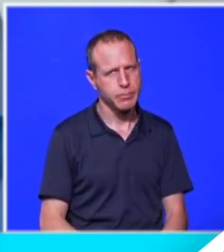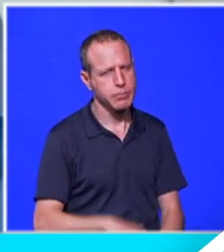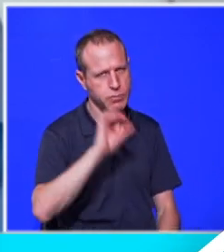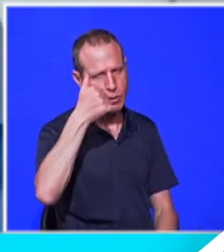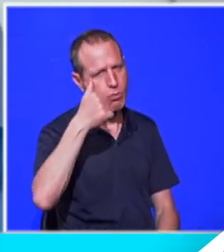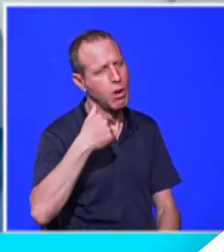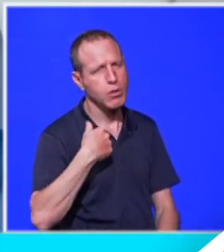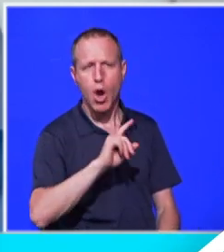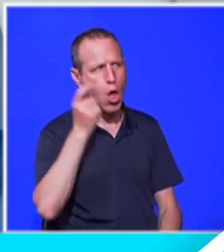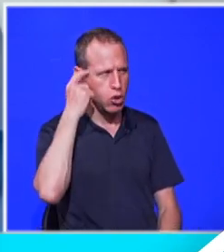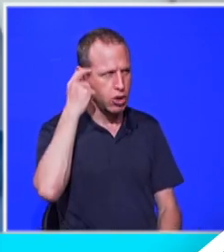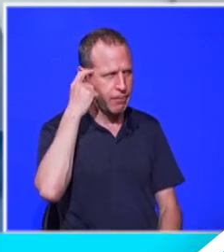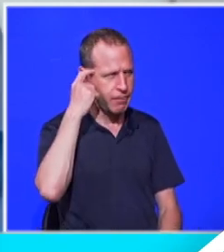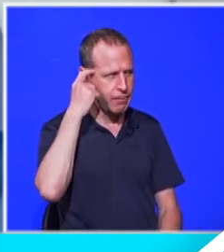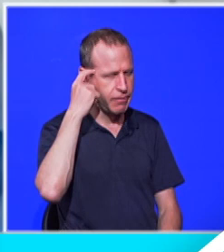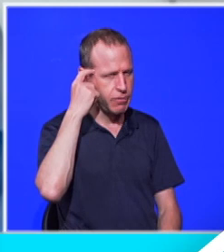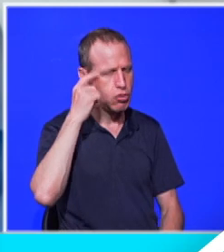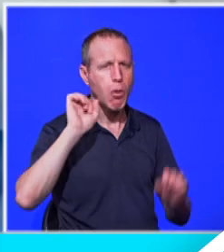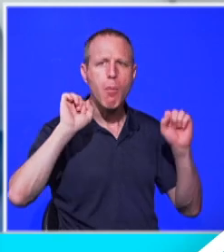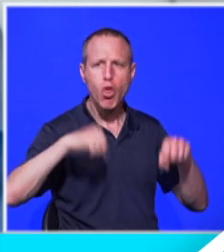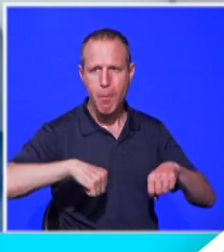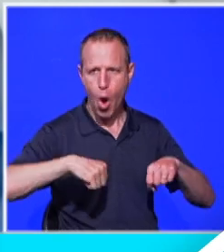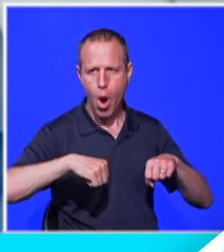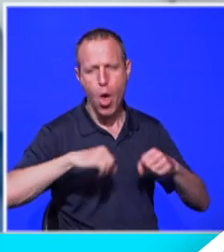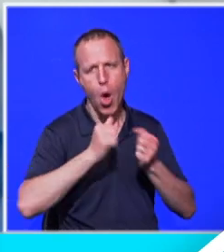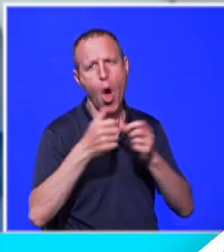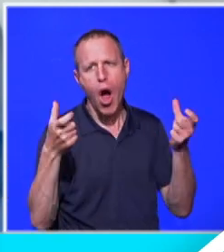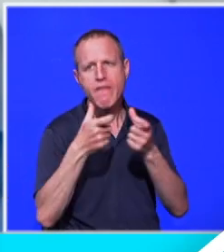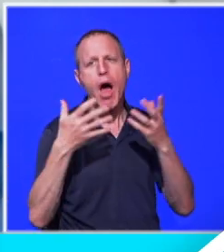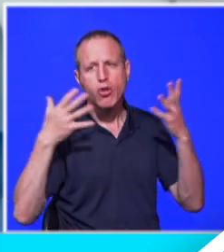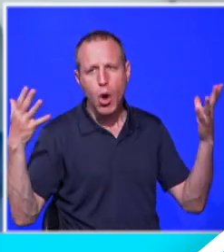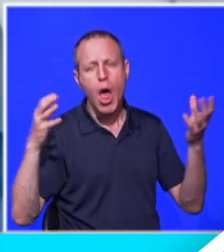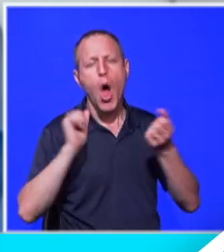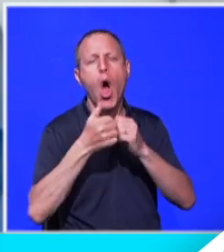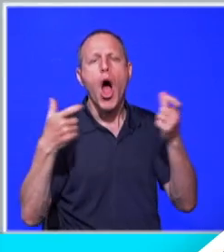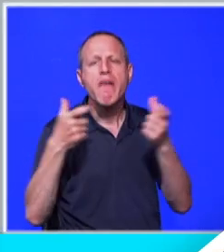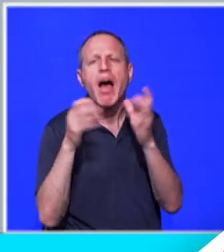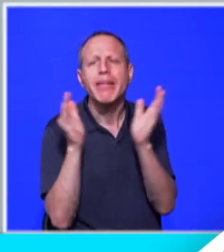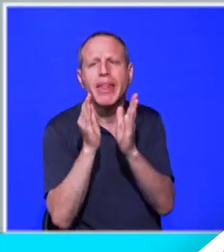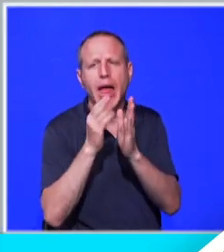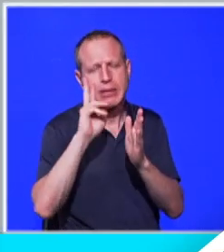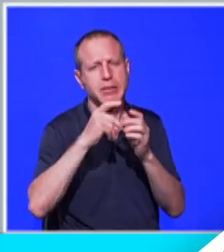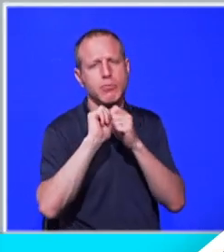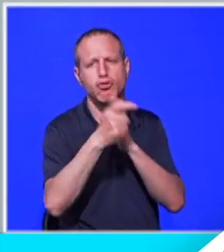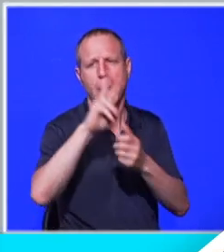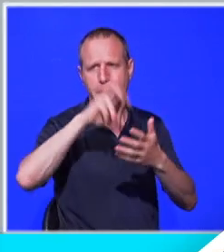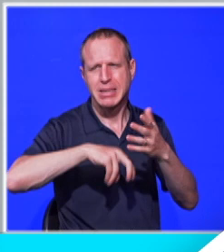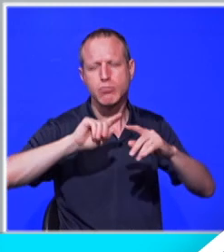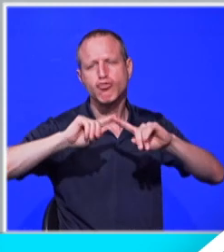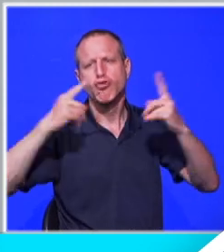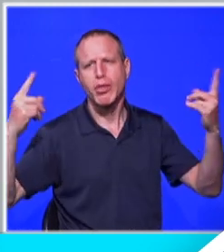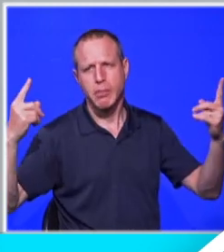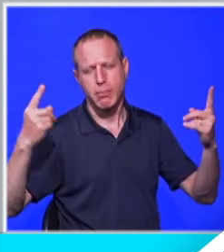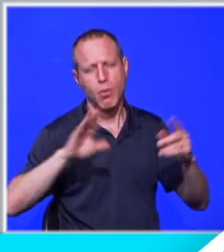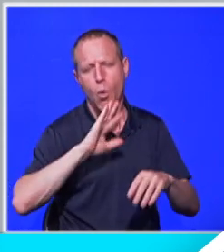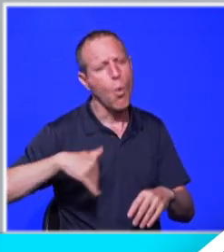קודם כל, אני לא חושב שמונופול או חברה גדולה או חברה קטנה צריכים לשלם מיסים שונים. כולם